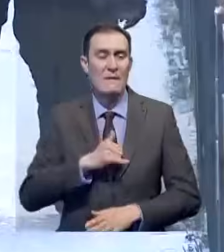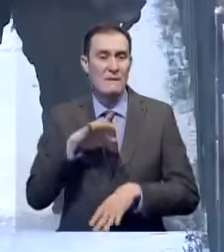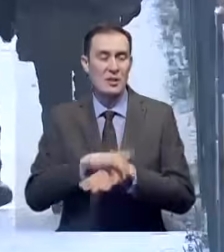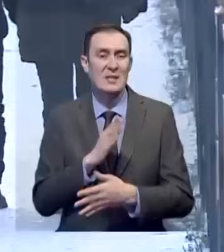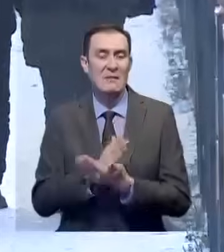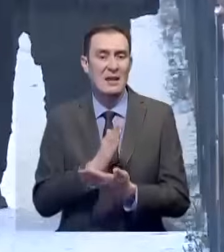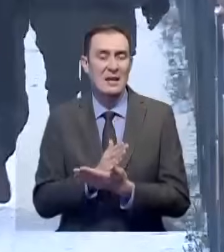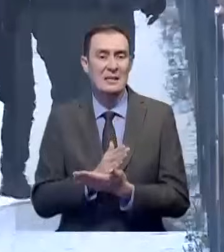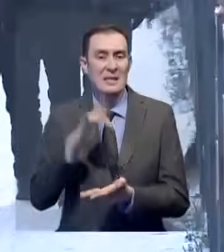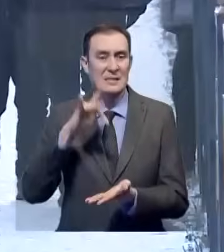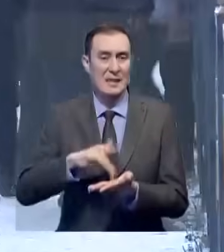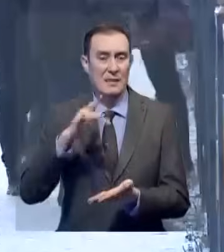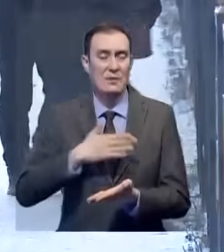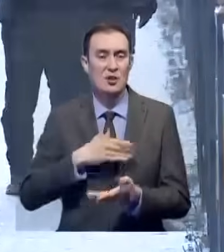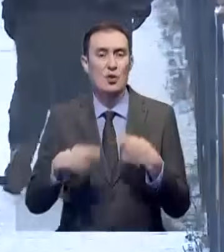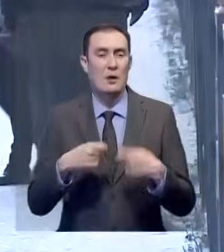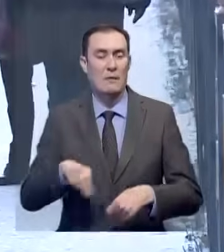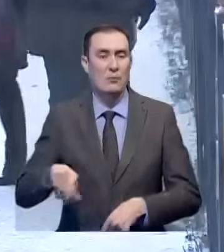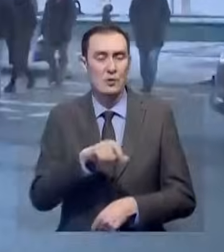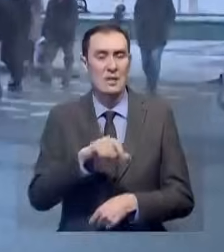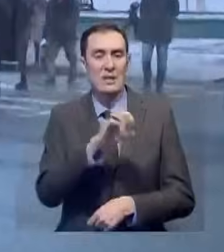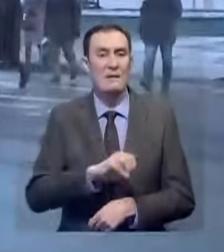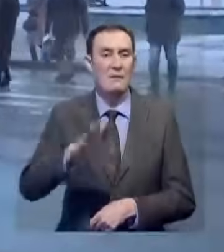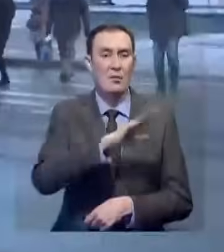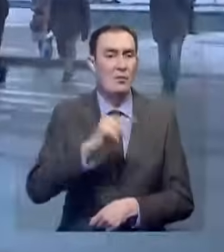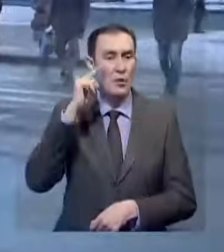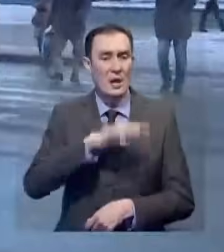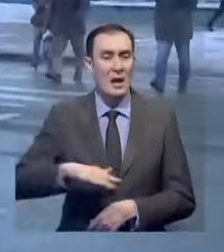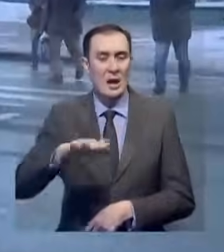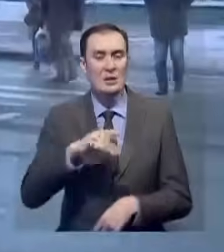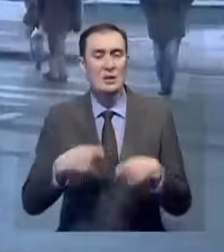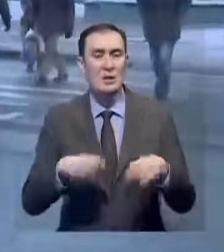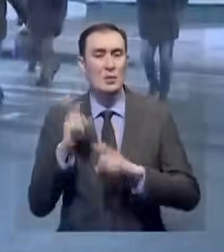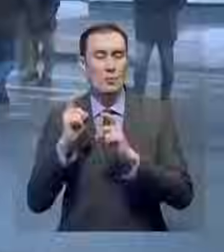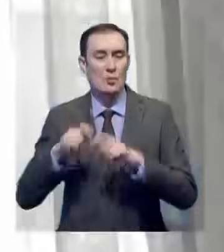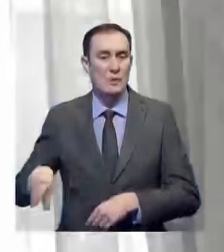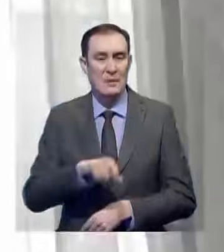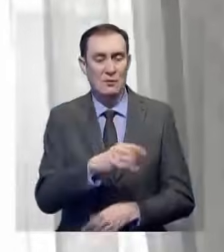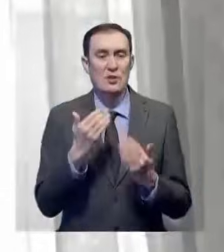фактически является ключевым звеном на шелковом пути, соединяет Европу и Азию, и логистика сейчас в авангарде.